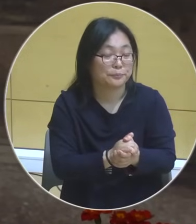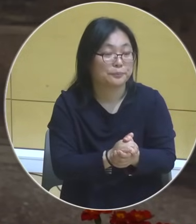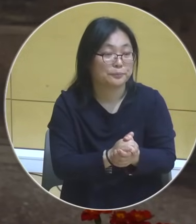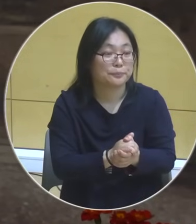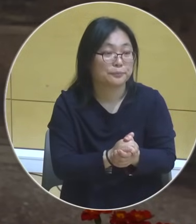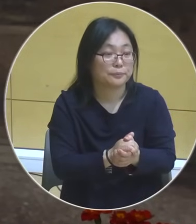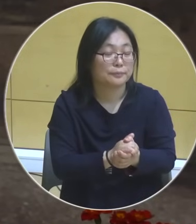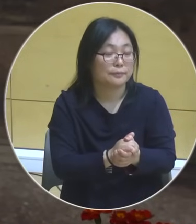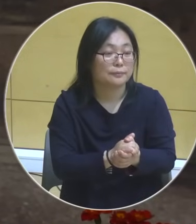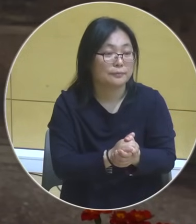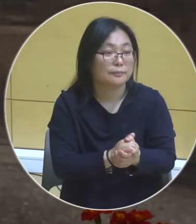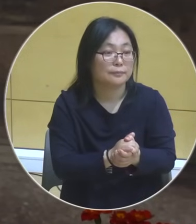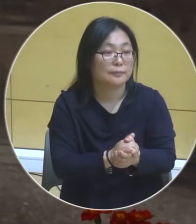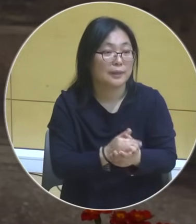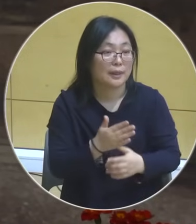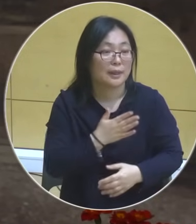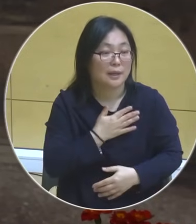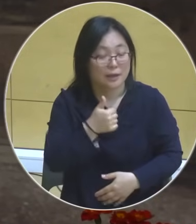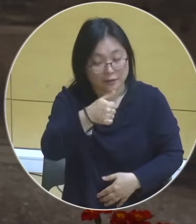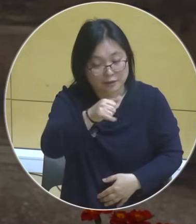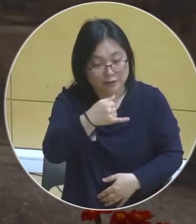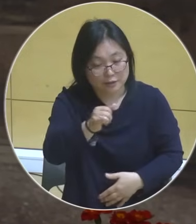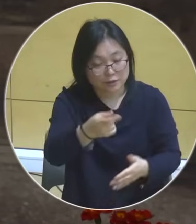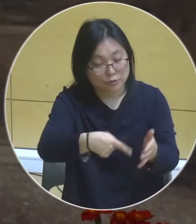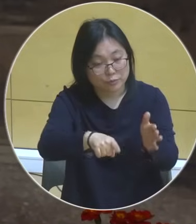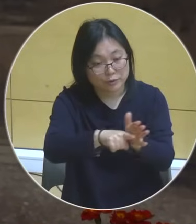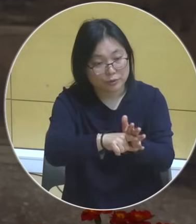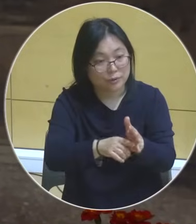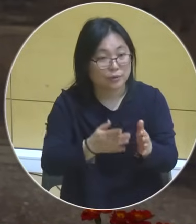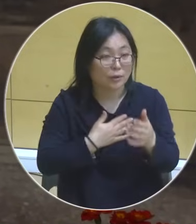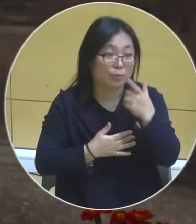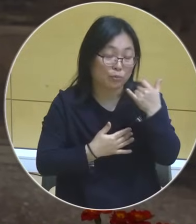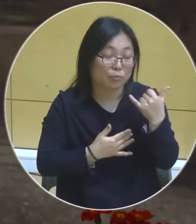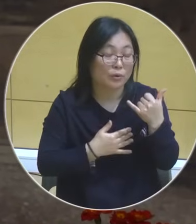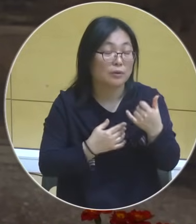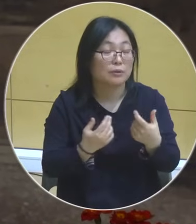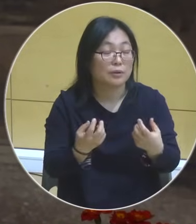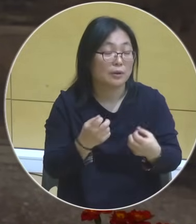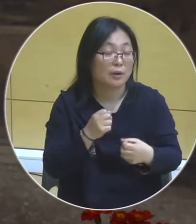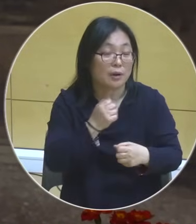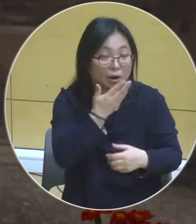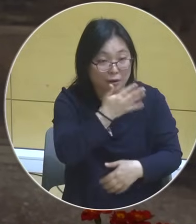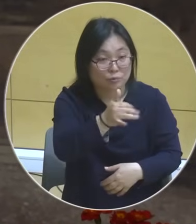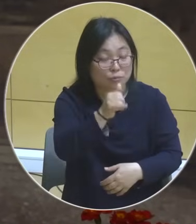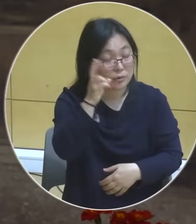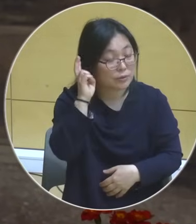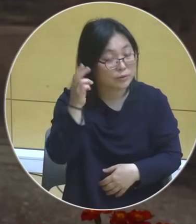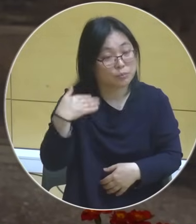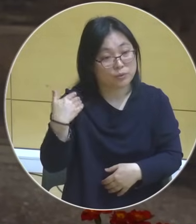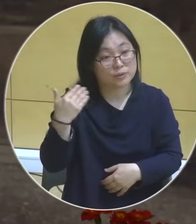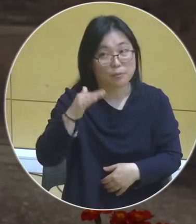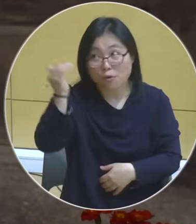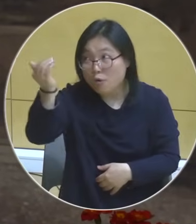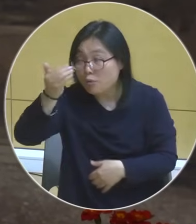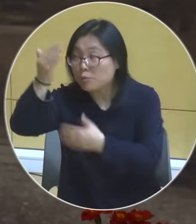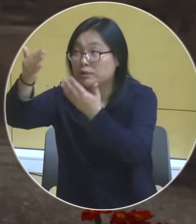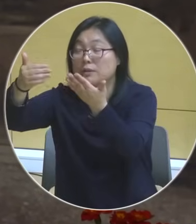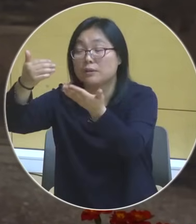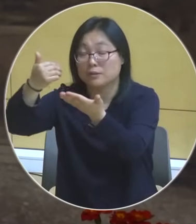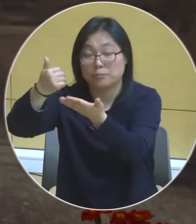모르겠습니다. 내가 자식을 위해서 우리 부모가 그렇게 할 수 있을지 모르지만 그런데 그 거룩하신